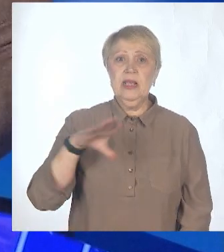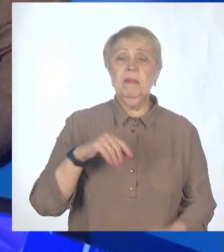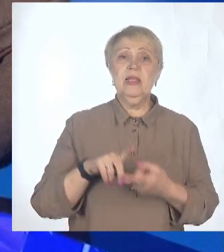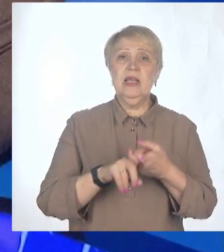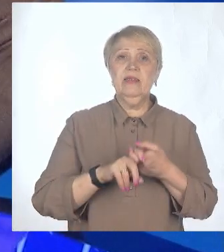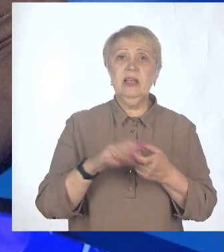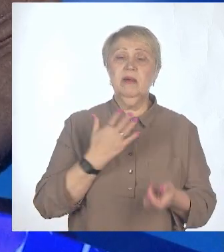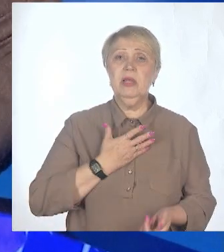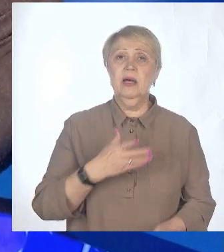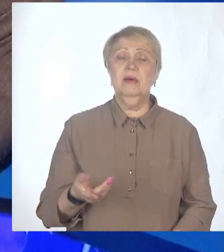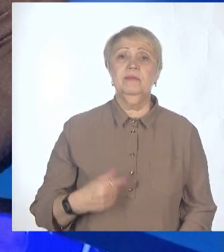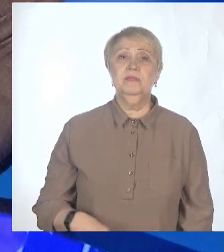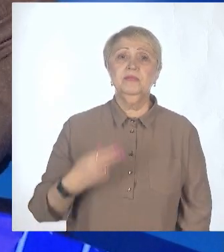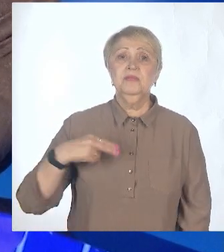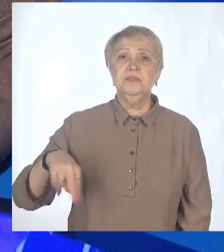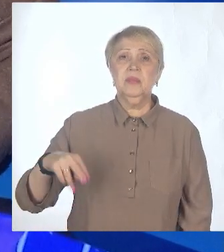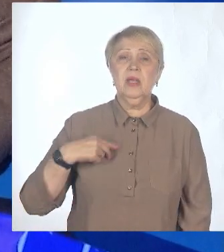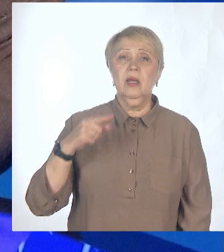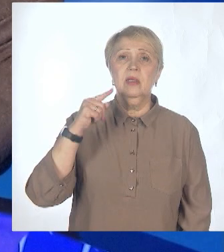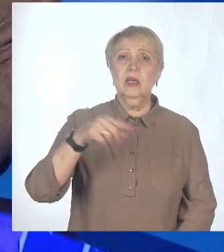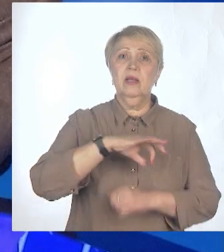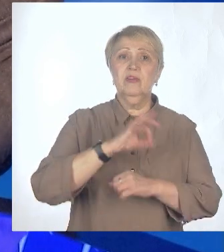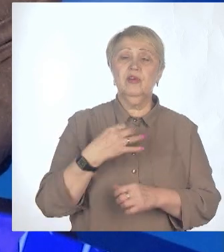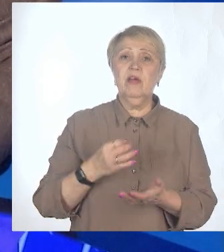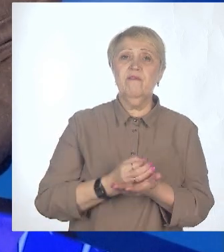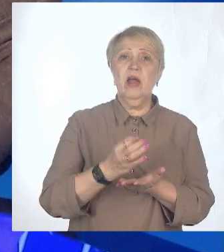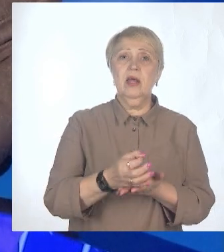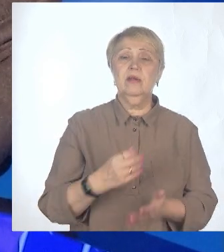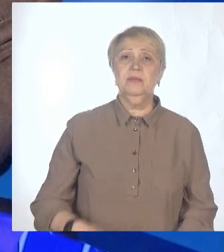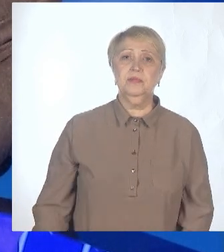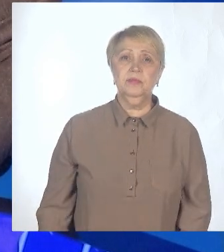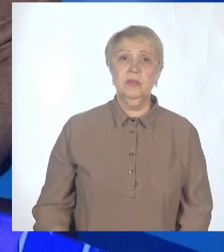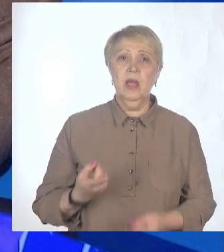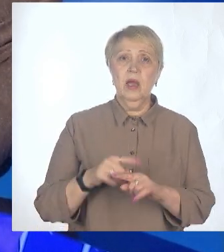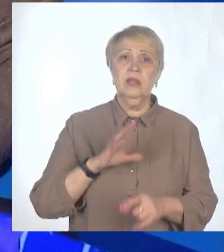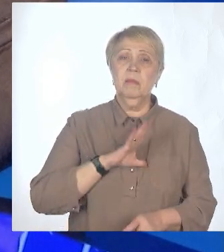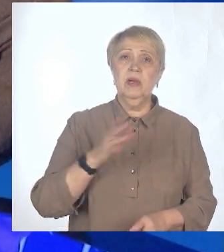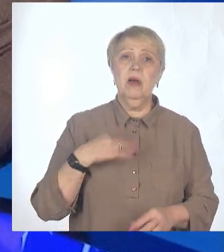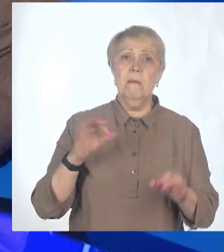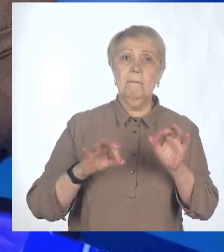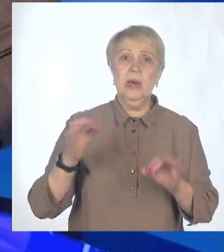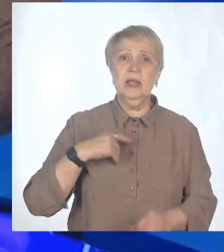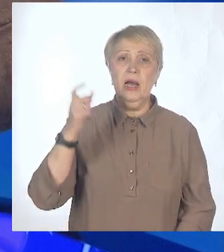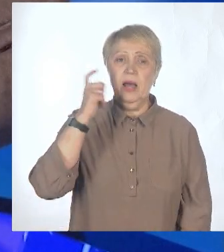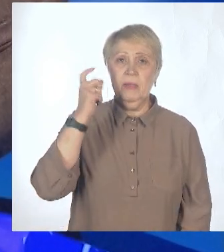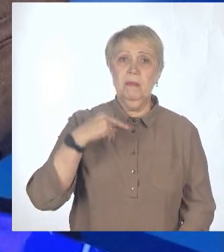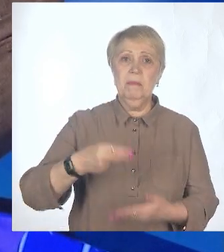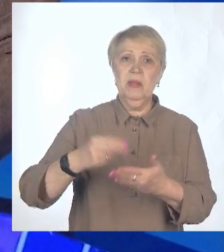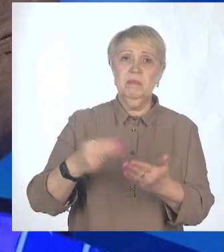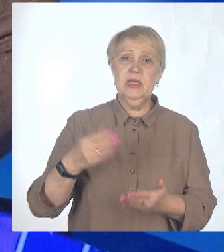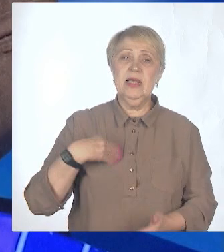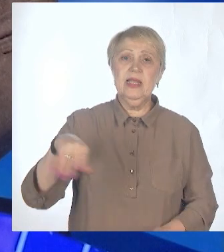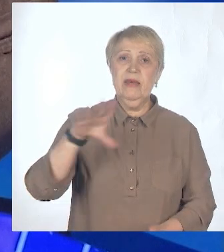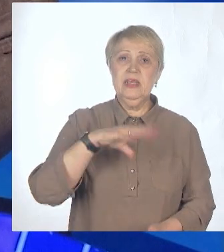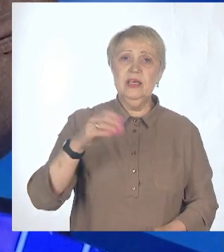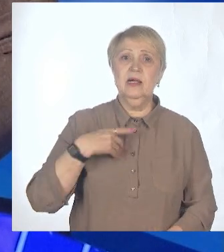была Ксения Аверина, директор дальневосточного филиала компании HeadHunter. Это был проект «Смотри Хабаровск». Подписывайтесь на нас во